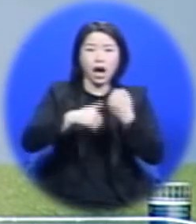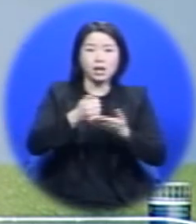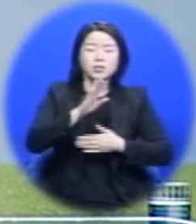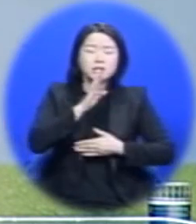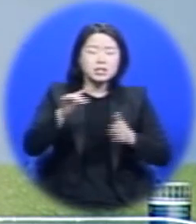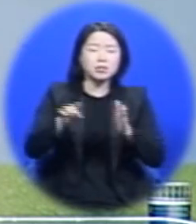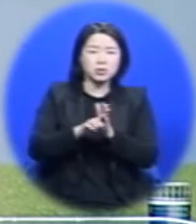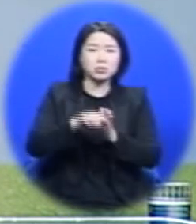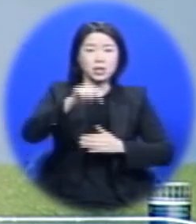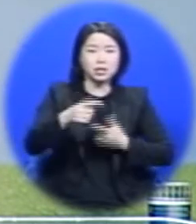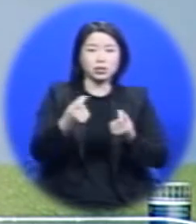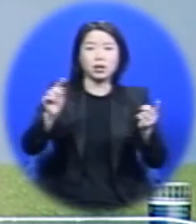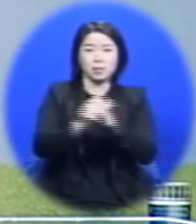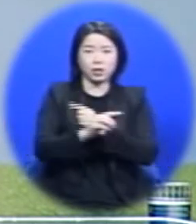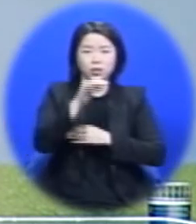돼요.